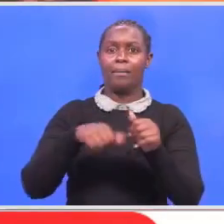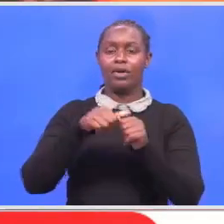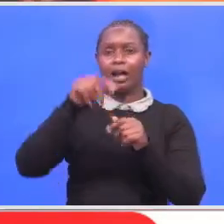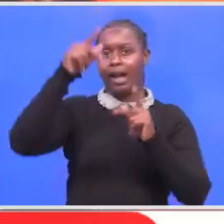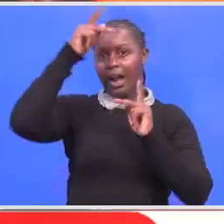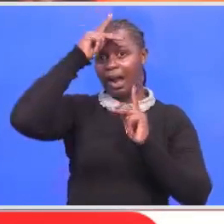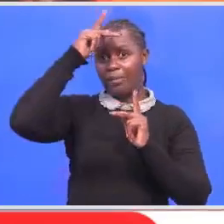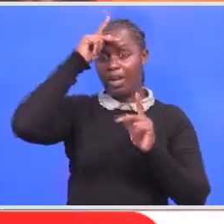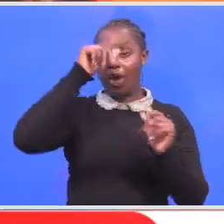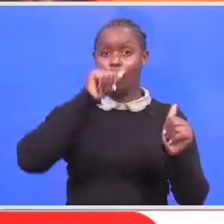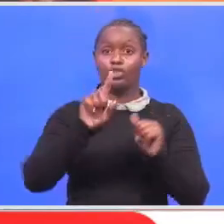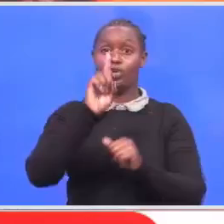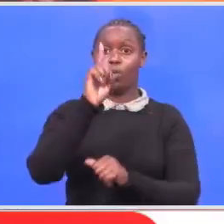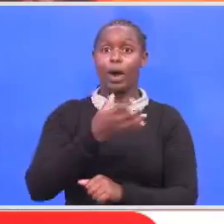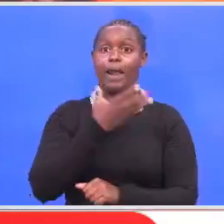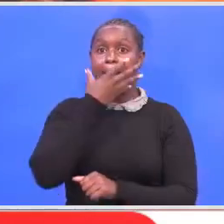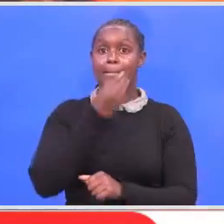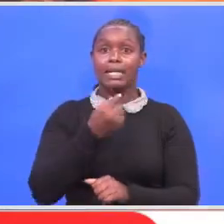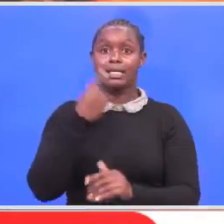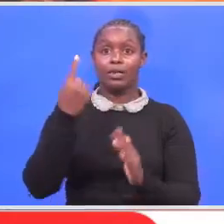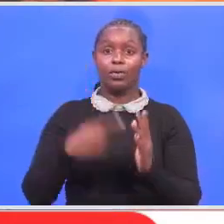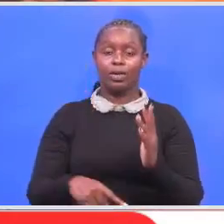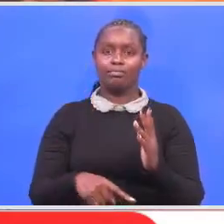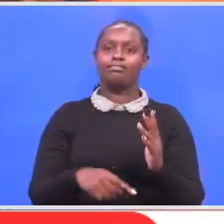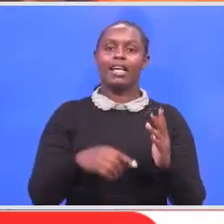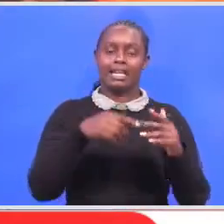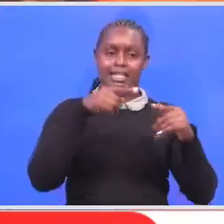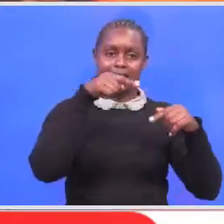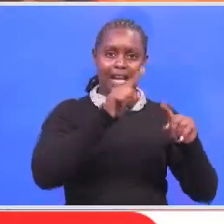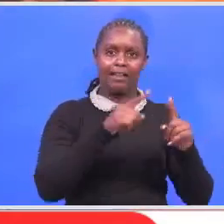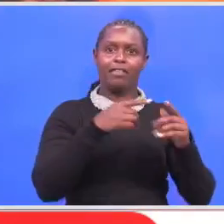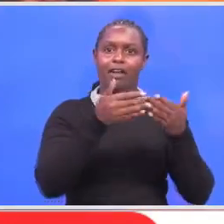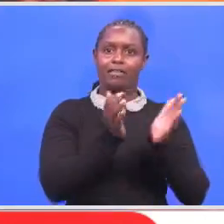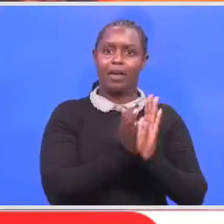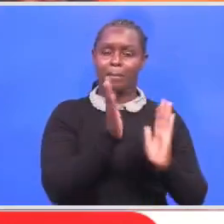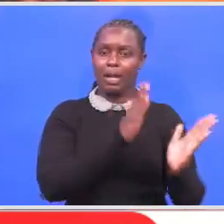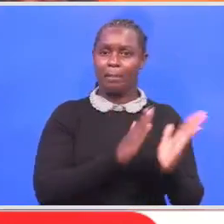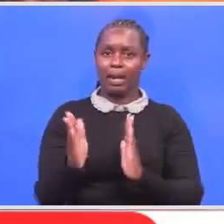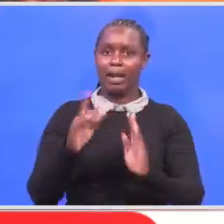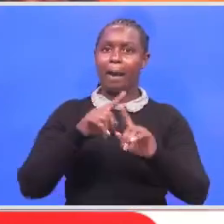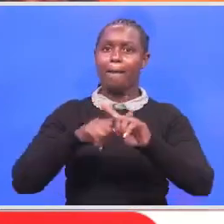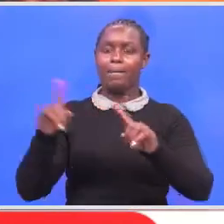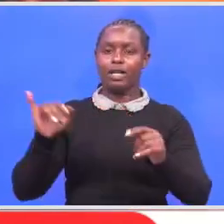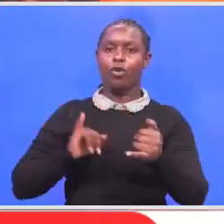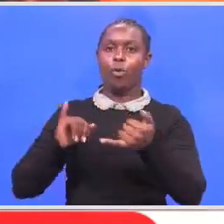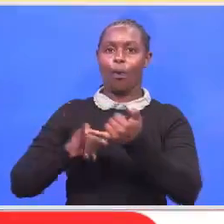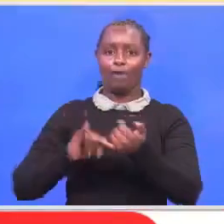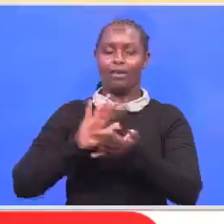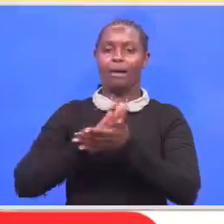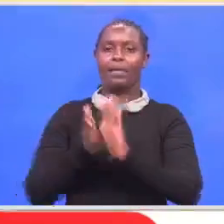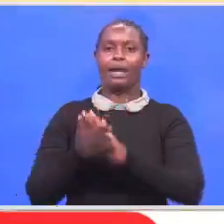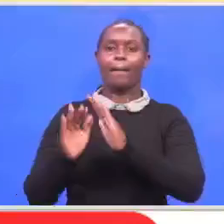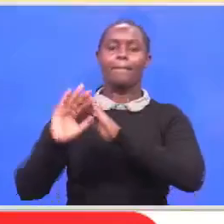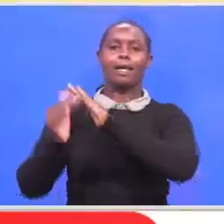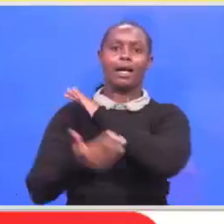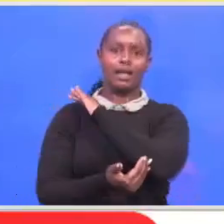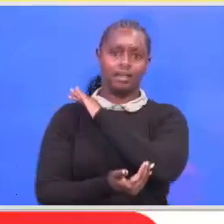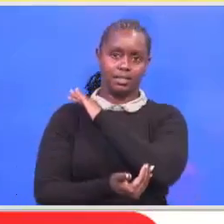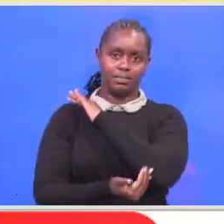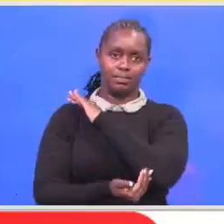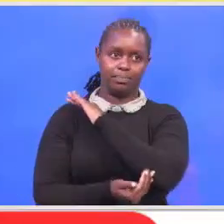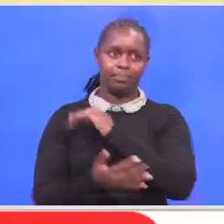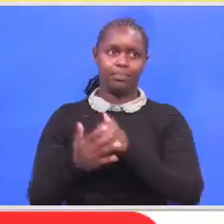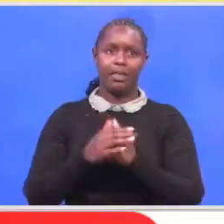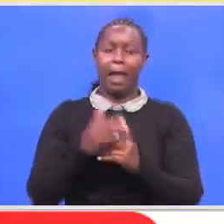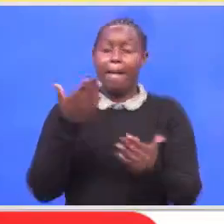Kakamega ambalo mwanaume mmoja alidai kupanga uzazi ili hali mkewe akapata ujauzito. Not unless the